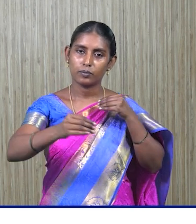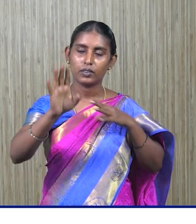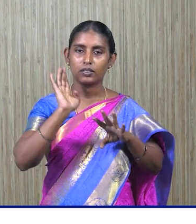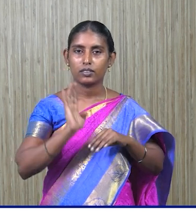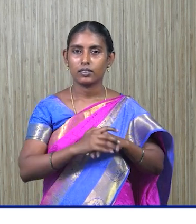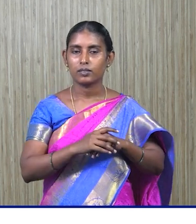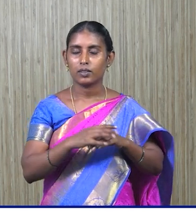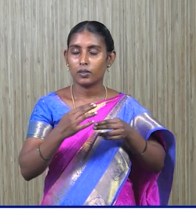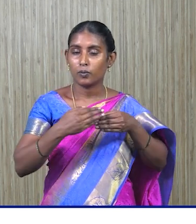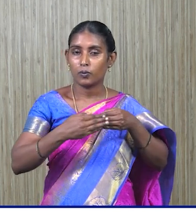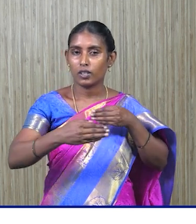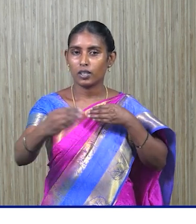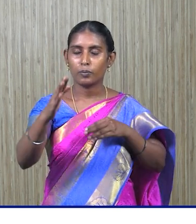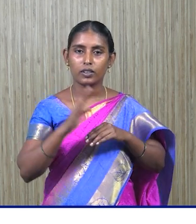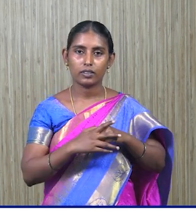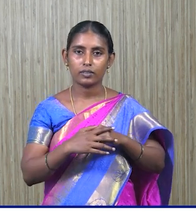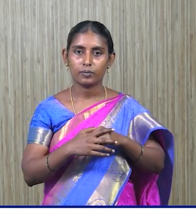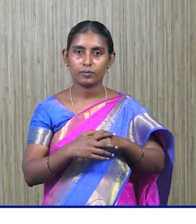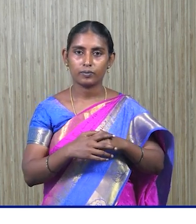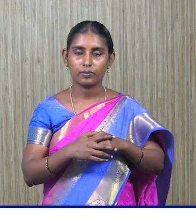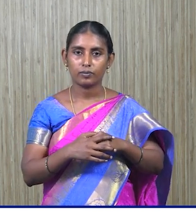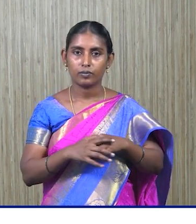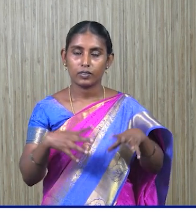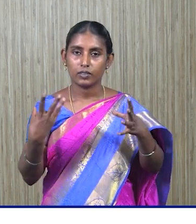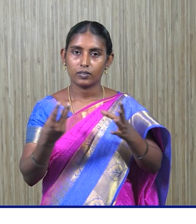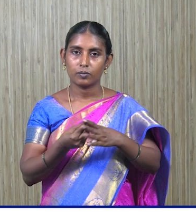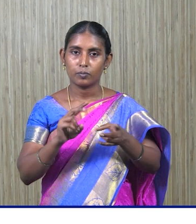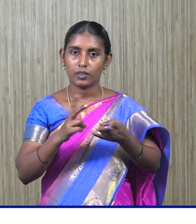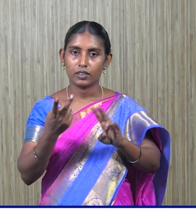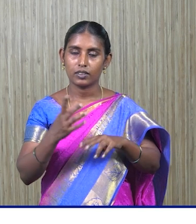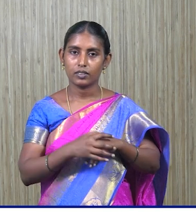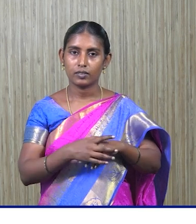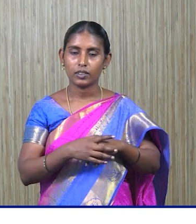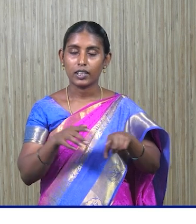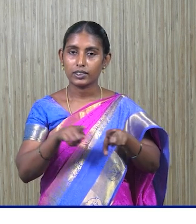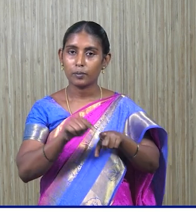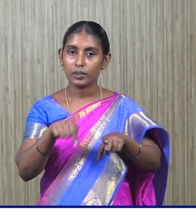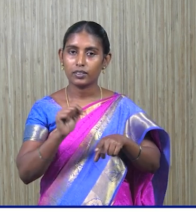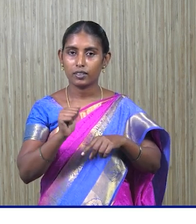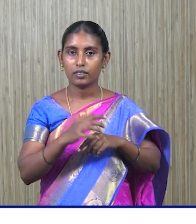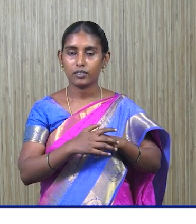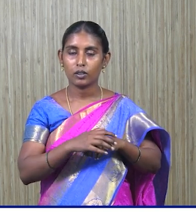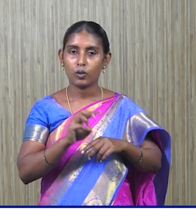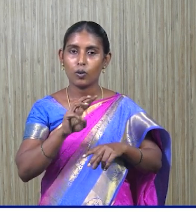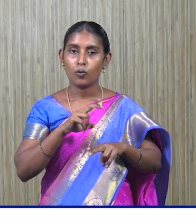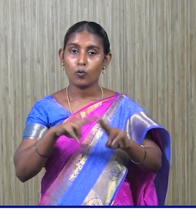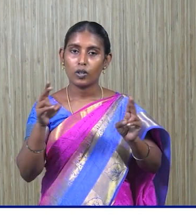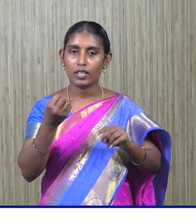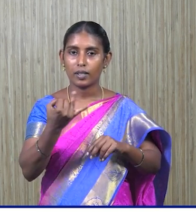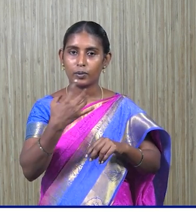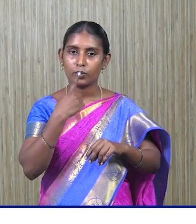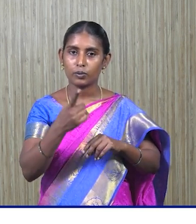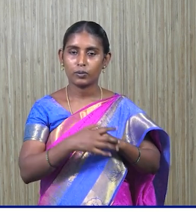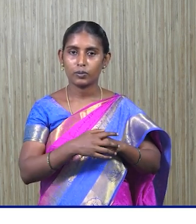என்று முடிவில்லாமல் சென்று கொண்டே இருக்கின்ற ஒரு தொகுப்பாக மாற்றம் அடைகின்றது. அப்போ இதைத்தான் நாம் என்ன கூறுகின்றோம்? முழு எண்கள் என்று நாம்